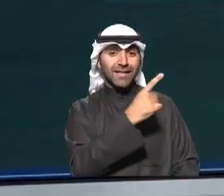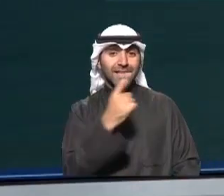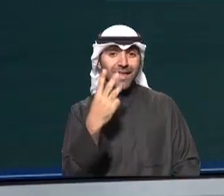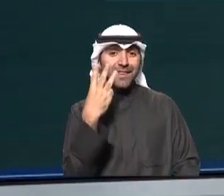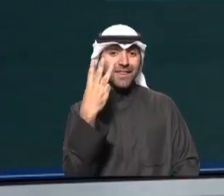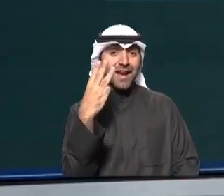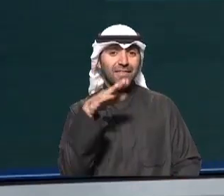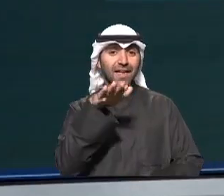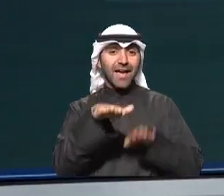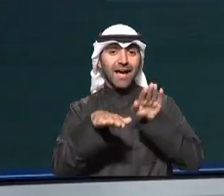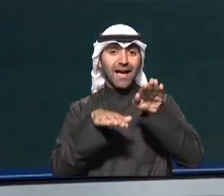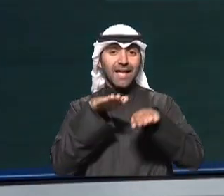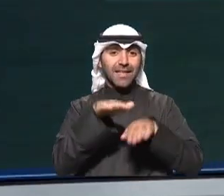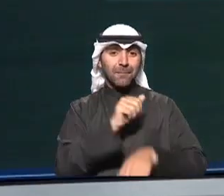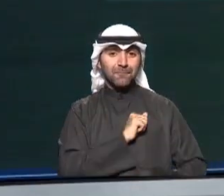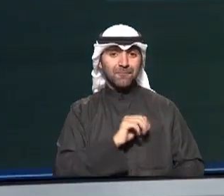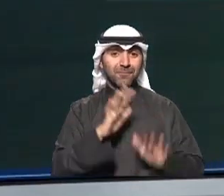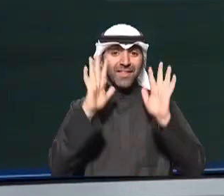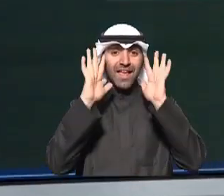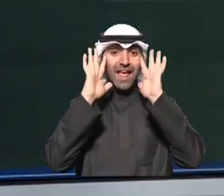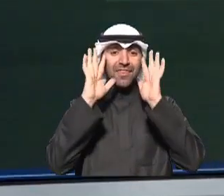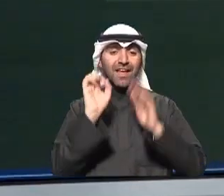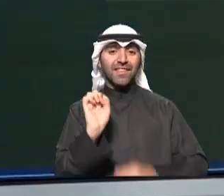1 إلى 3 أقدام. موعد أذان الفجر من شدة الله الساعة